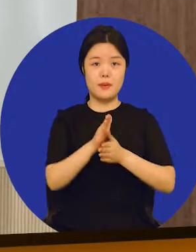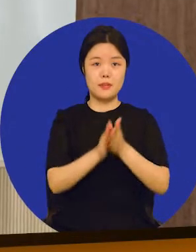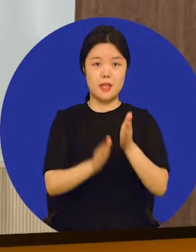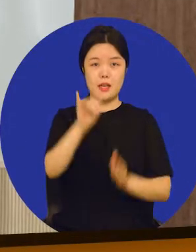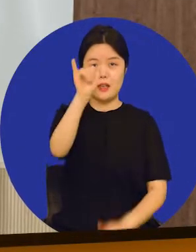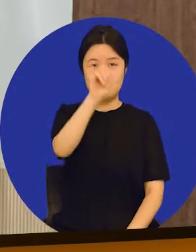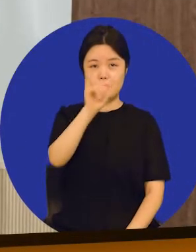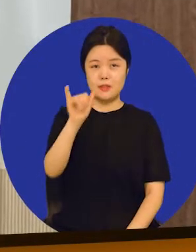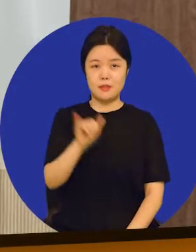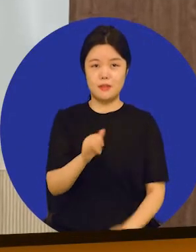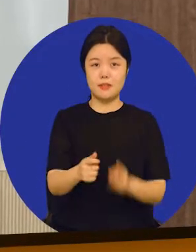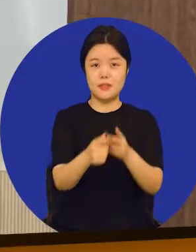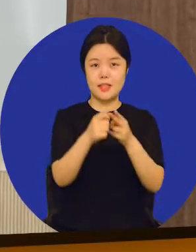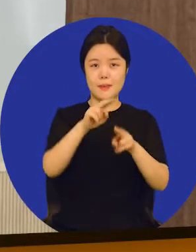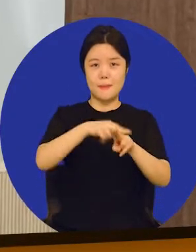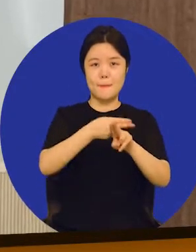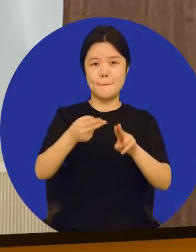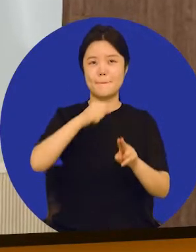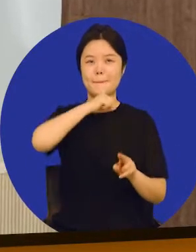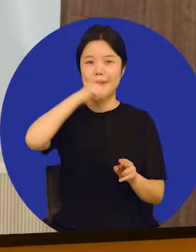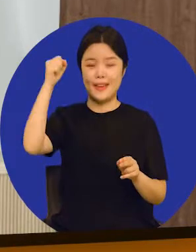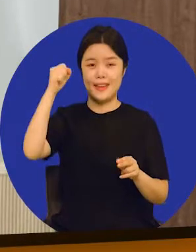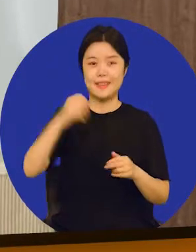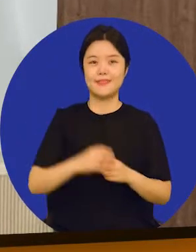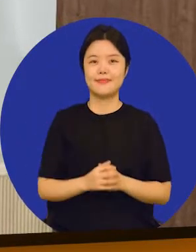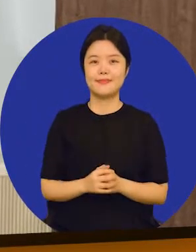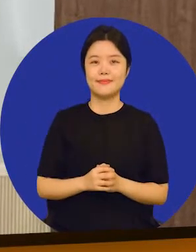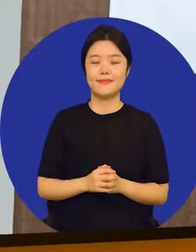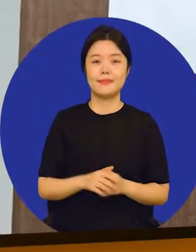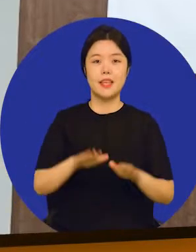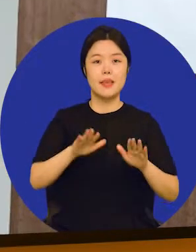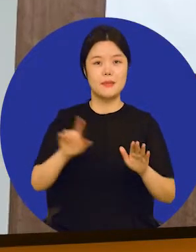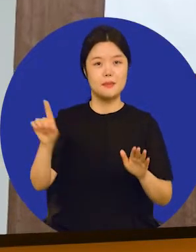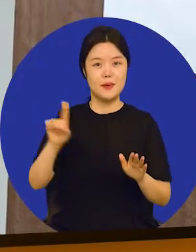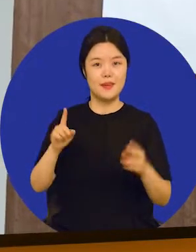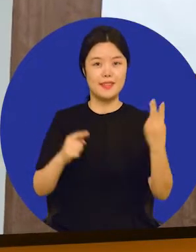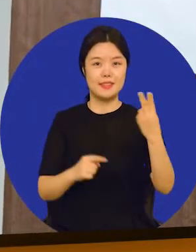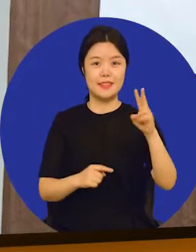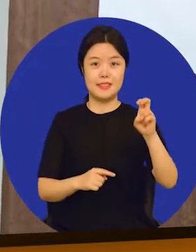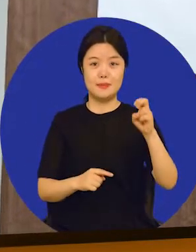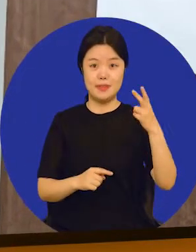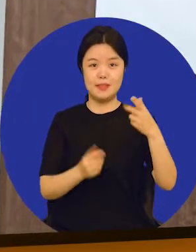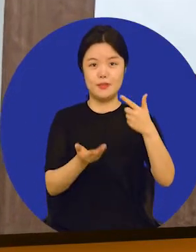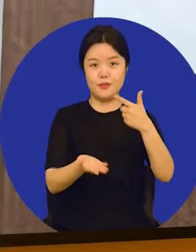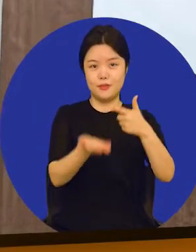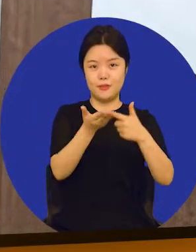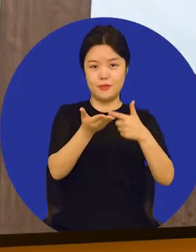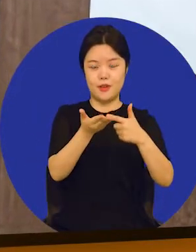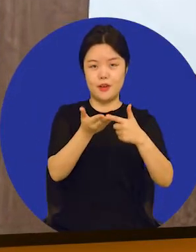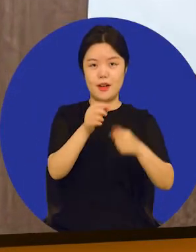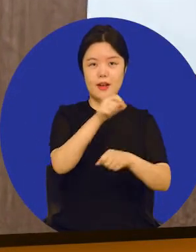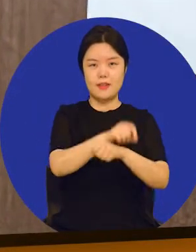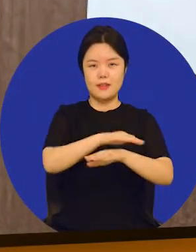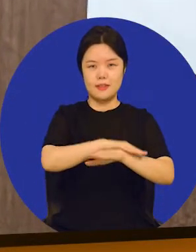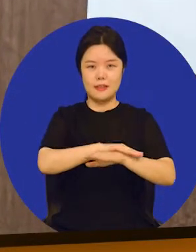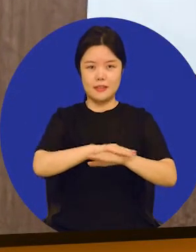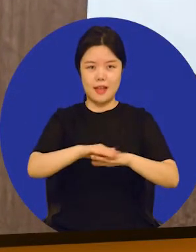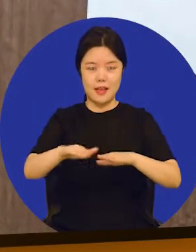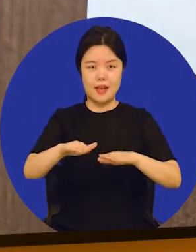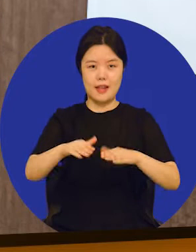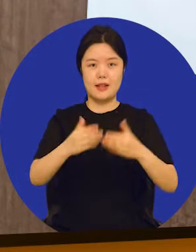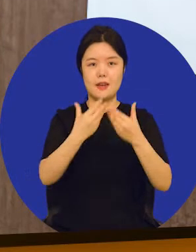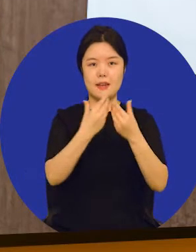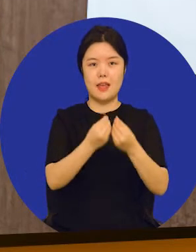광명시가 또 전국 최우수 지방정부 로 선정되었습니다 이번엔 2002 12년도 상반기 우수 행정 및 정책